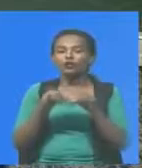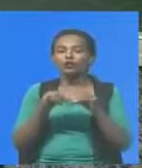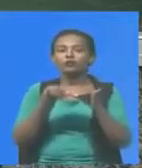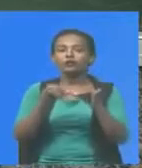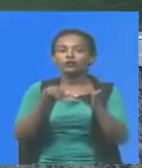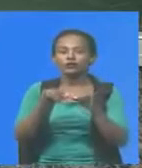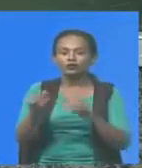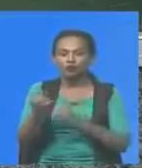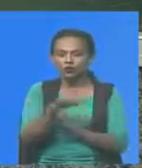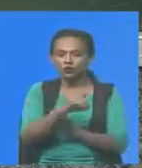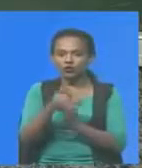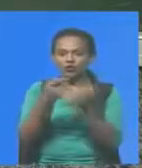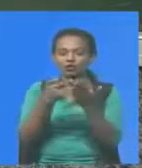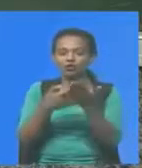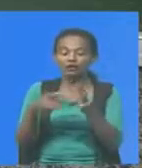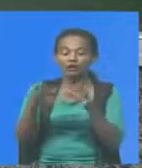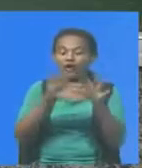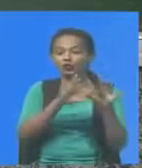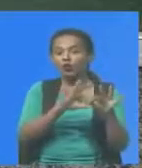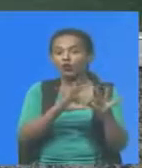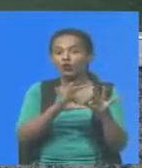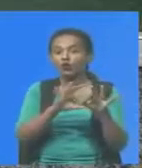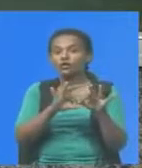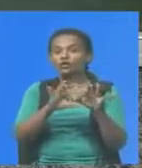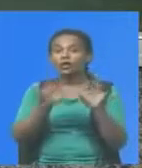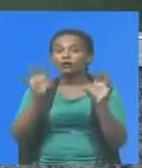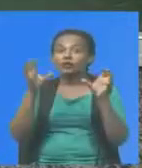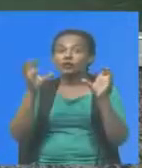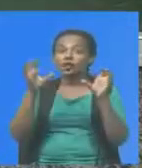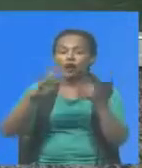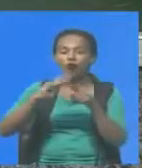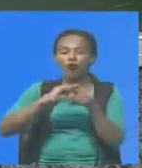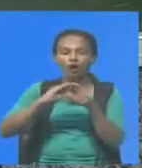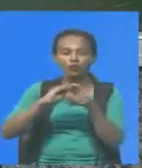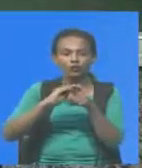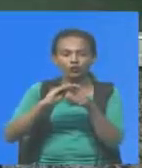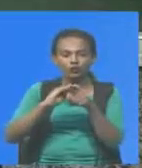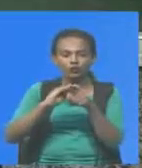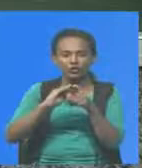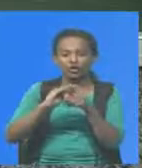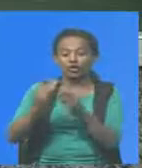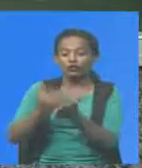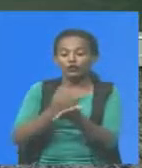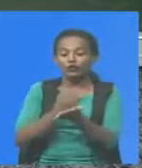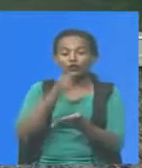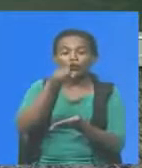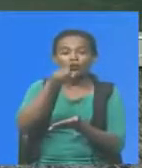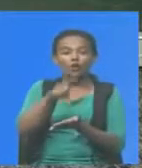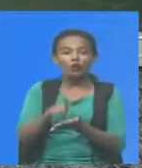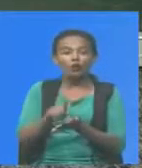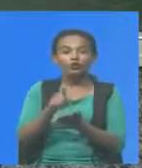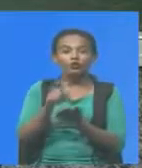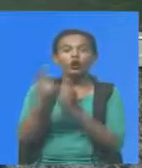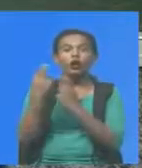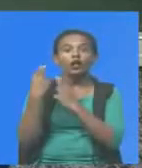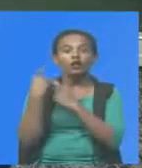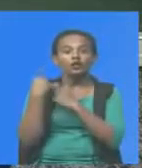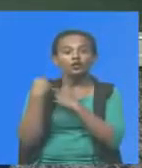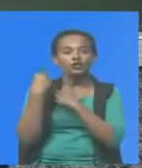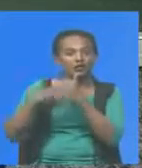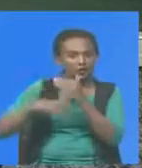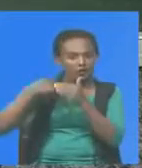ሲሆን ከዚህ ጋር ተያይዞ የሚዲያ ሙያተኞች ሊወስዱ የሚገባቸው ኃላፊነት